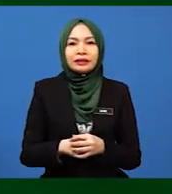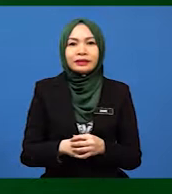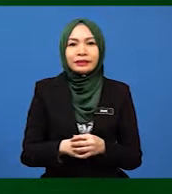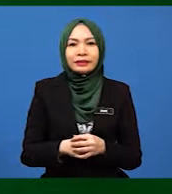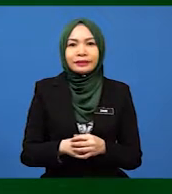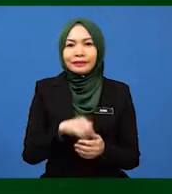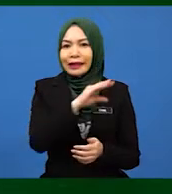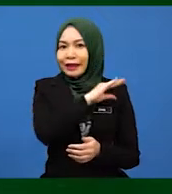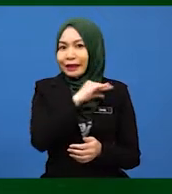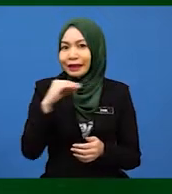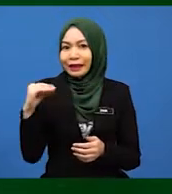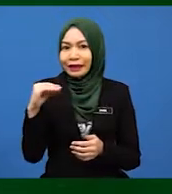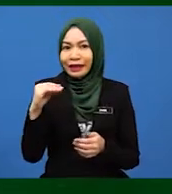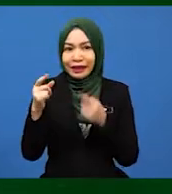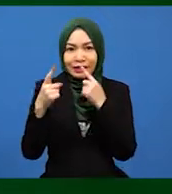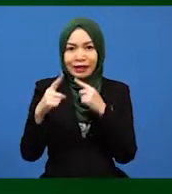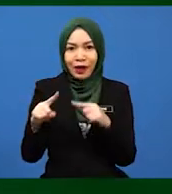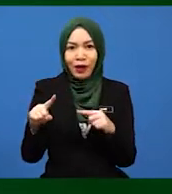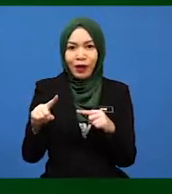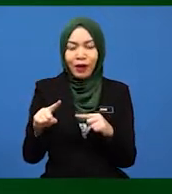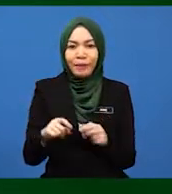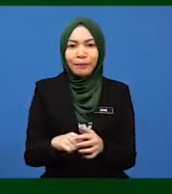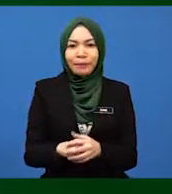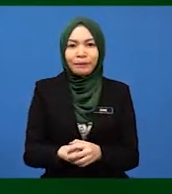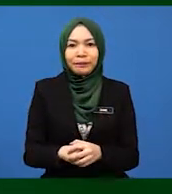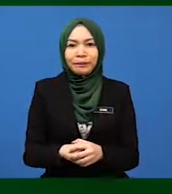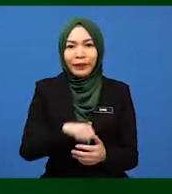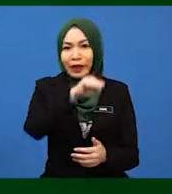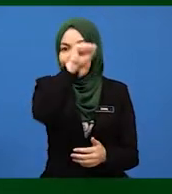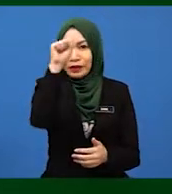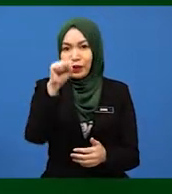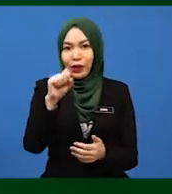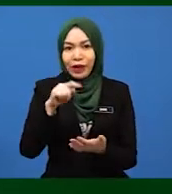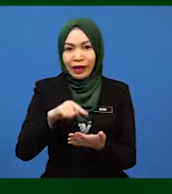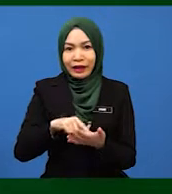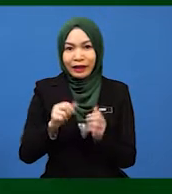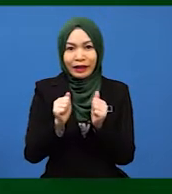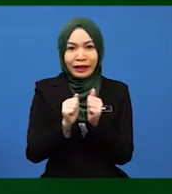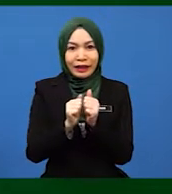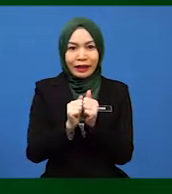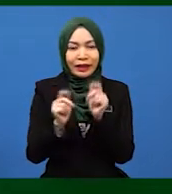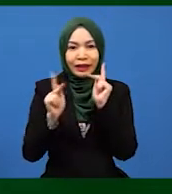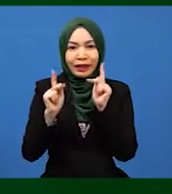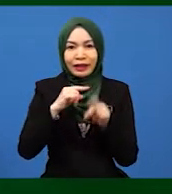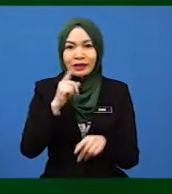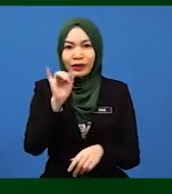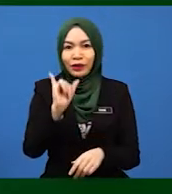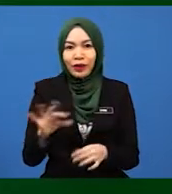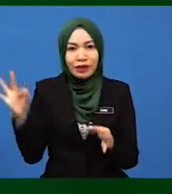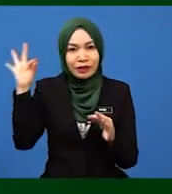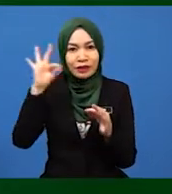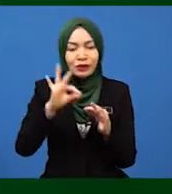Murid-murid diminta untuk memadankan ayat-ayat berikut dengan kata seru yang sesuai.